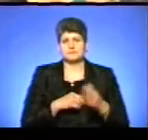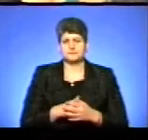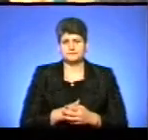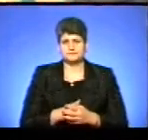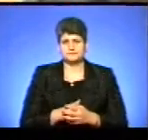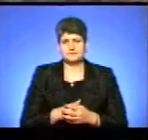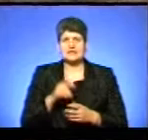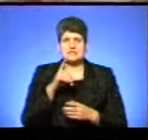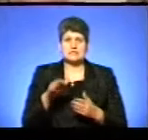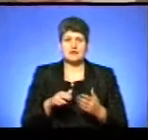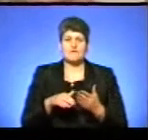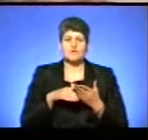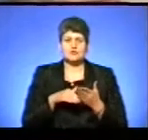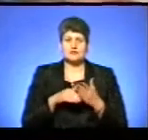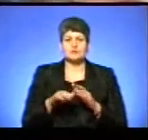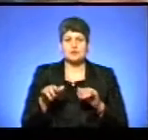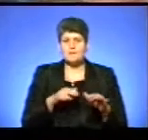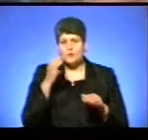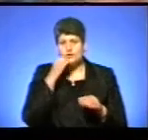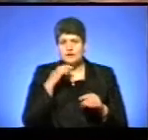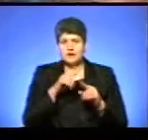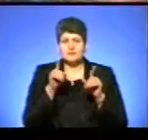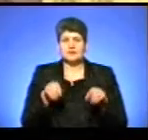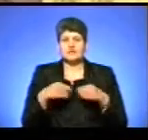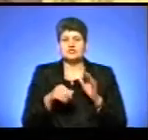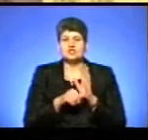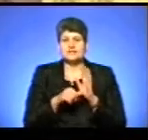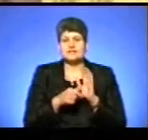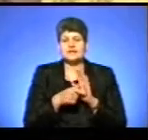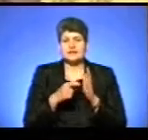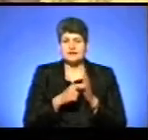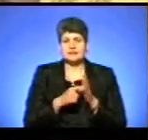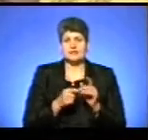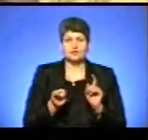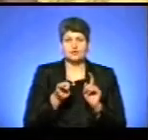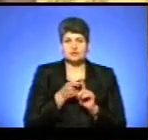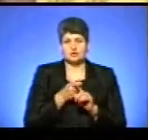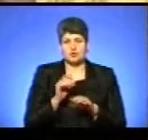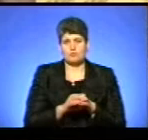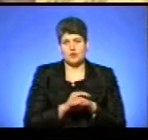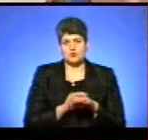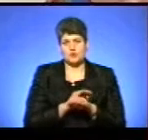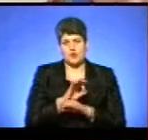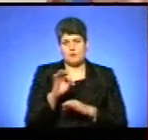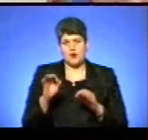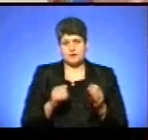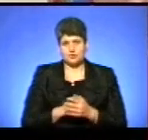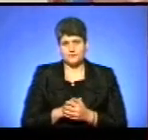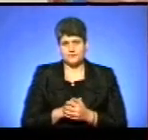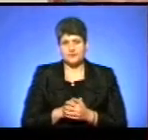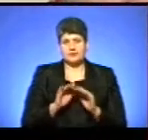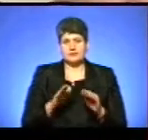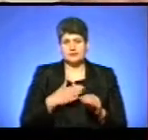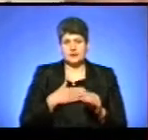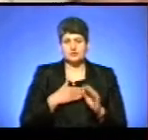За волонтерську діяльність подяками відзначили 6 класів, які долучилися до благодійного проєкту. Учні нашого